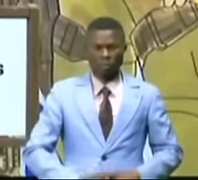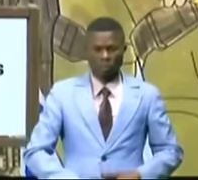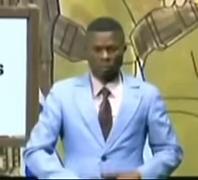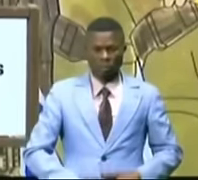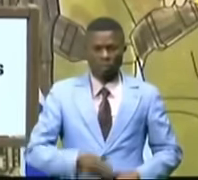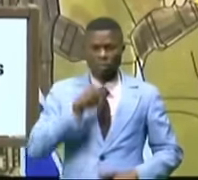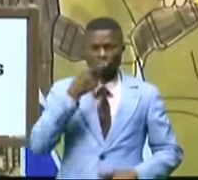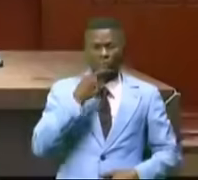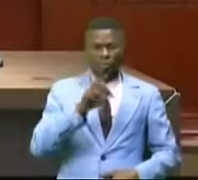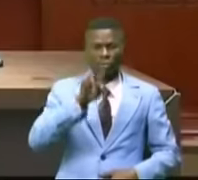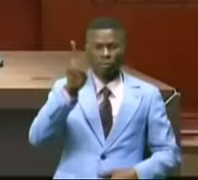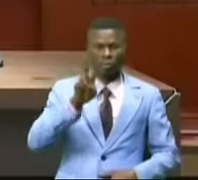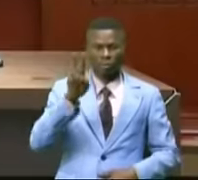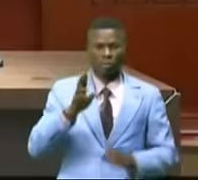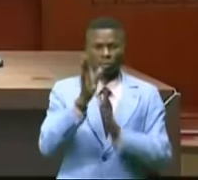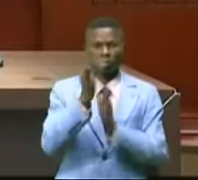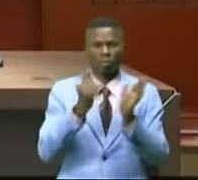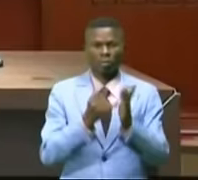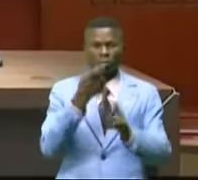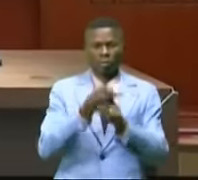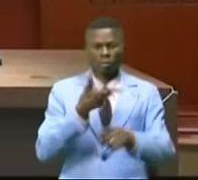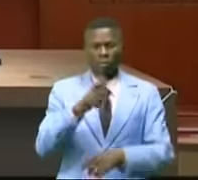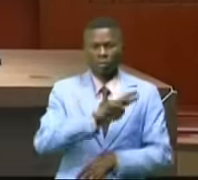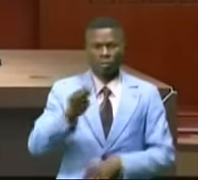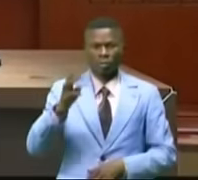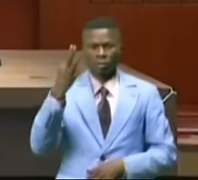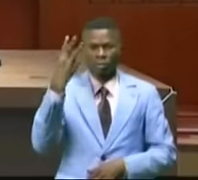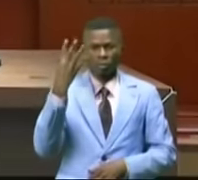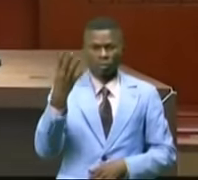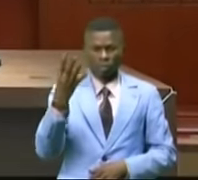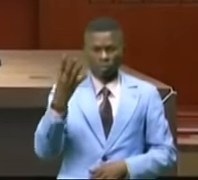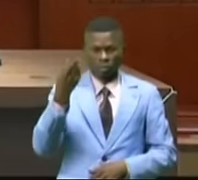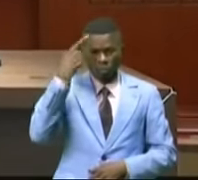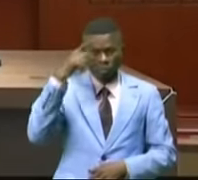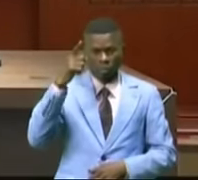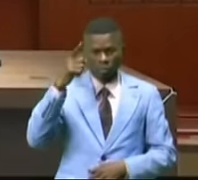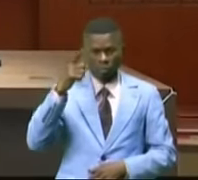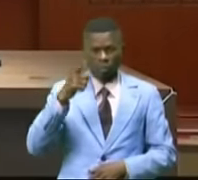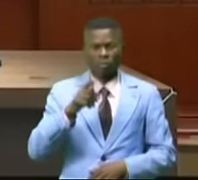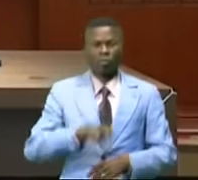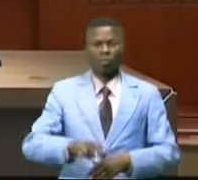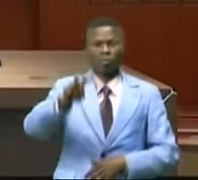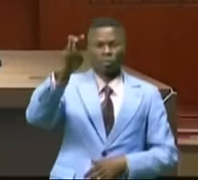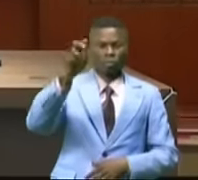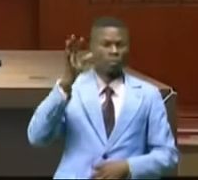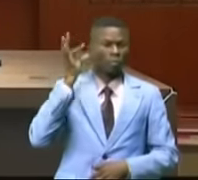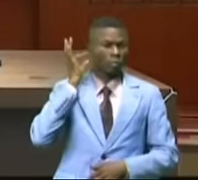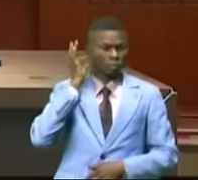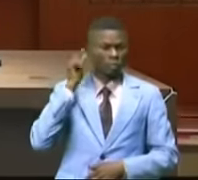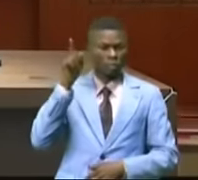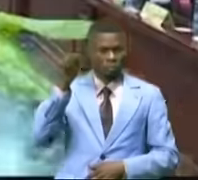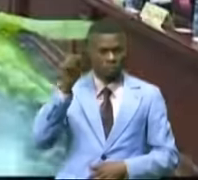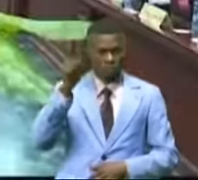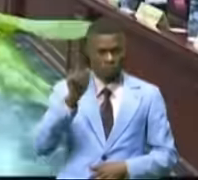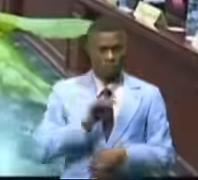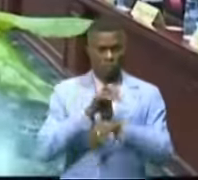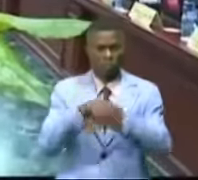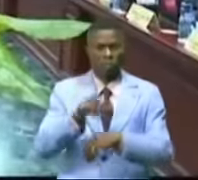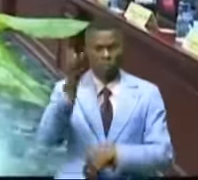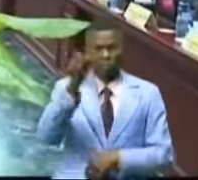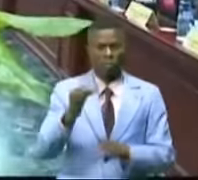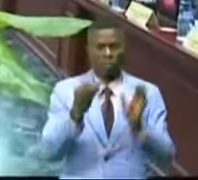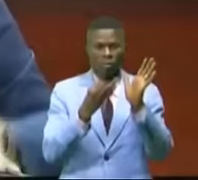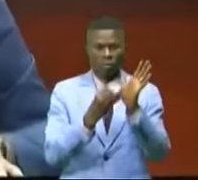vendredi 16 février 2024 pour Addis Abeba en Éthiopie, où il participera à la 37e